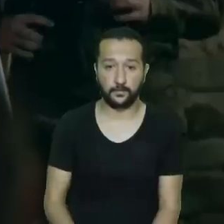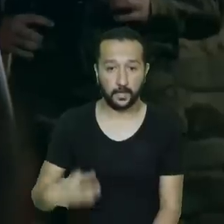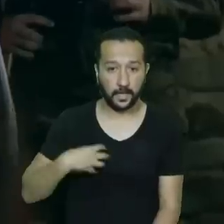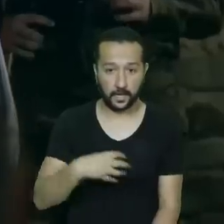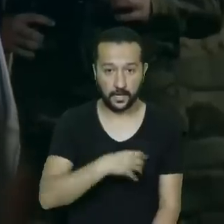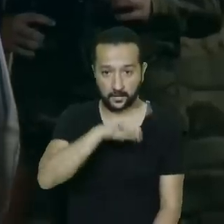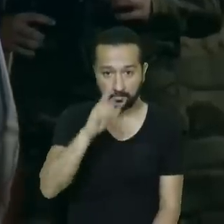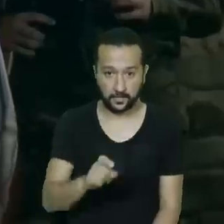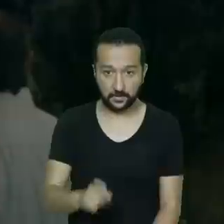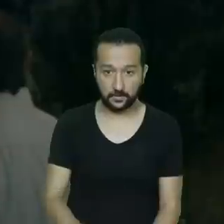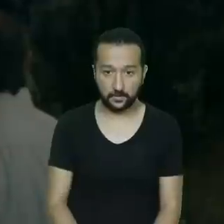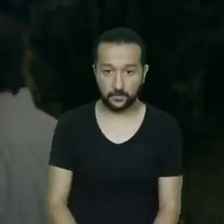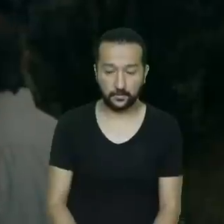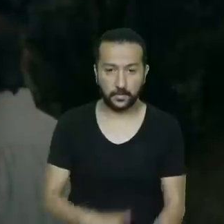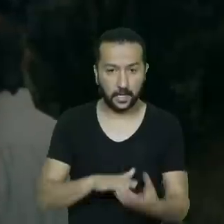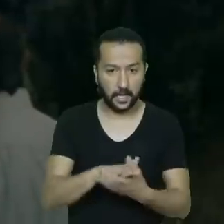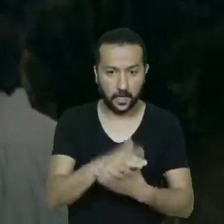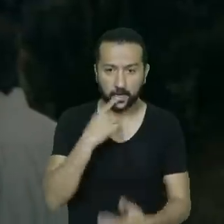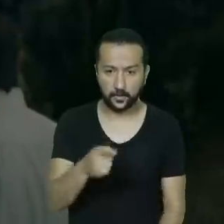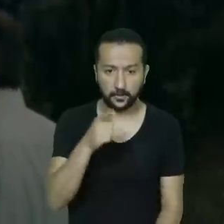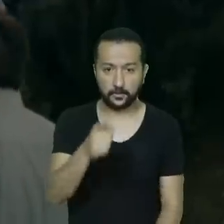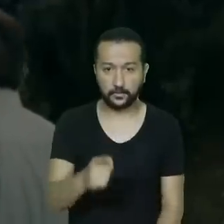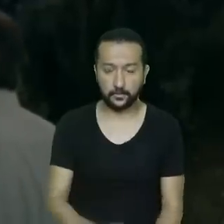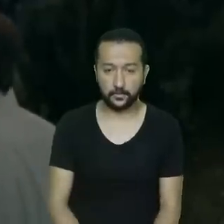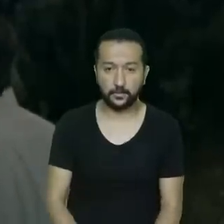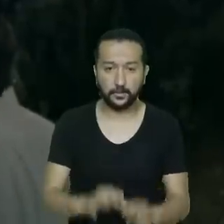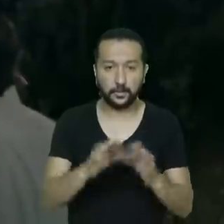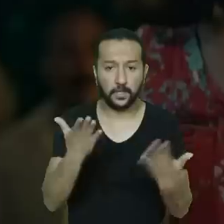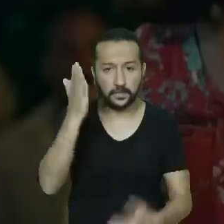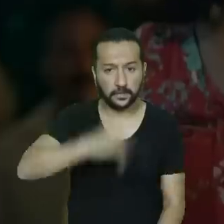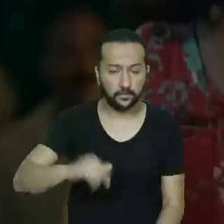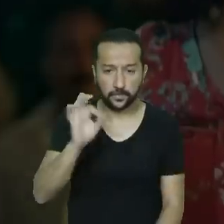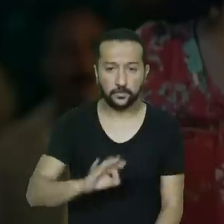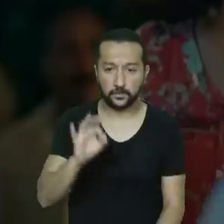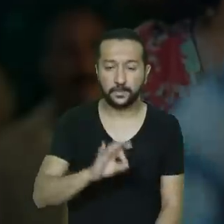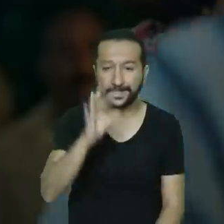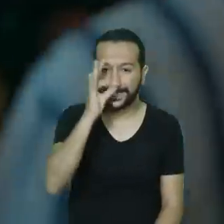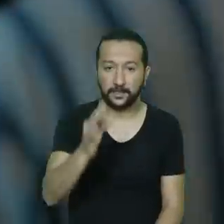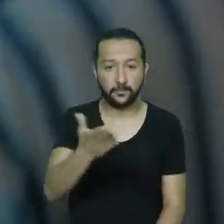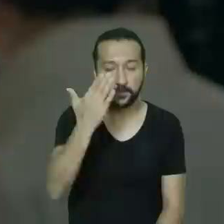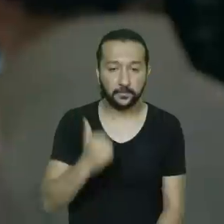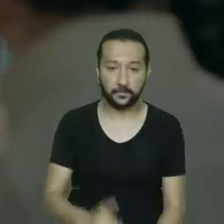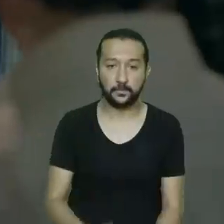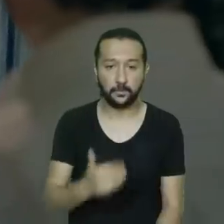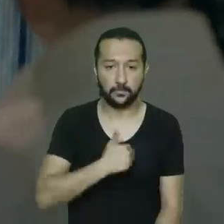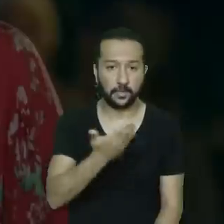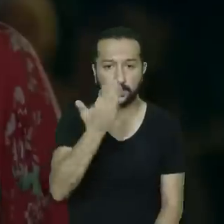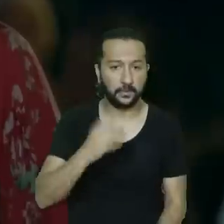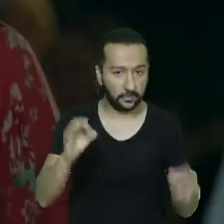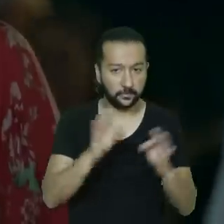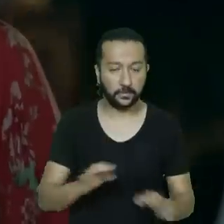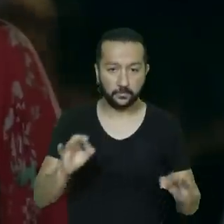Anne mi? Ayak mı dedin? Ne çağırması? Kim çağırmış? Ben